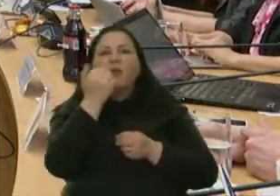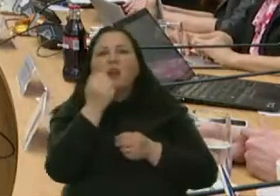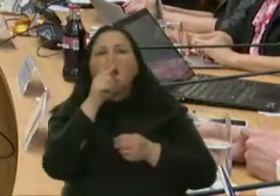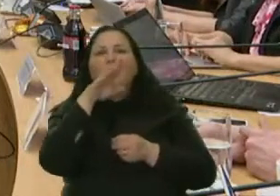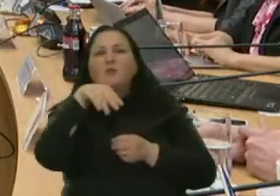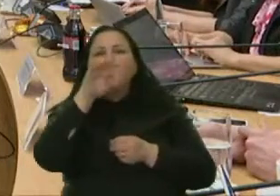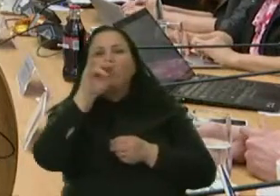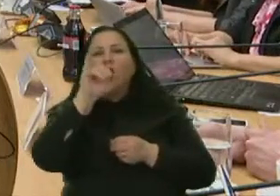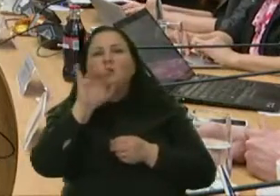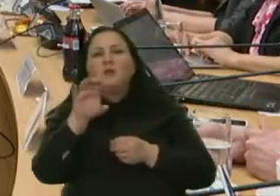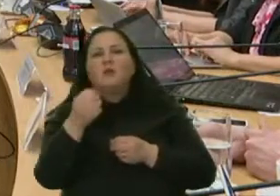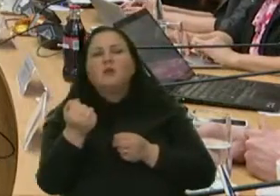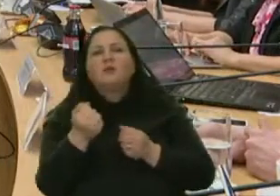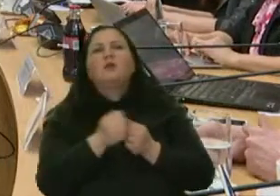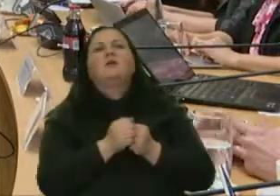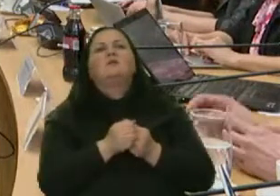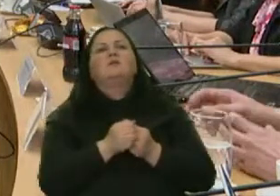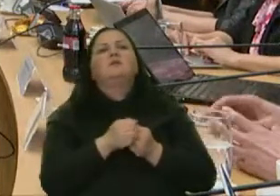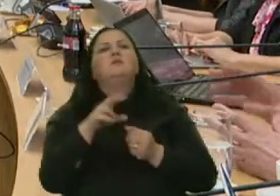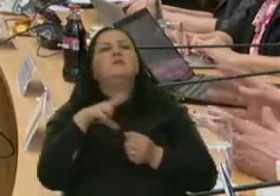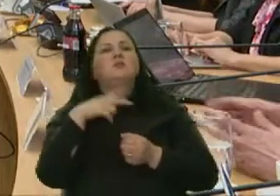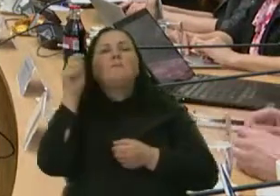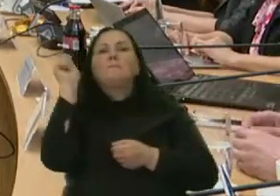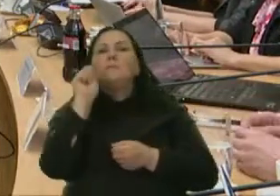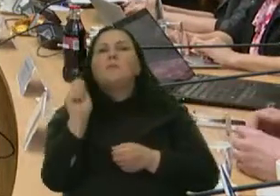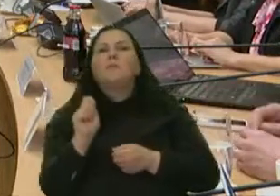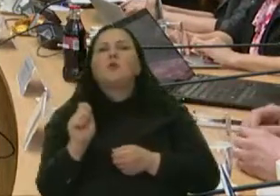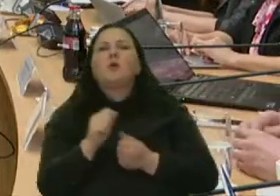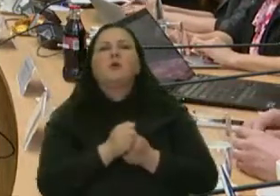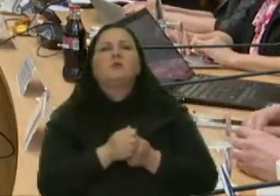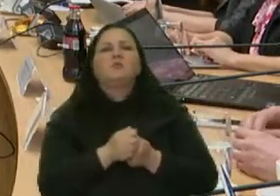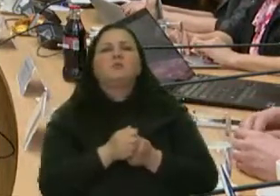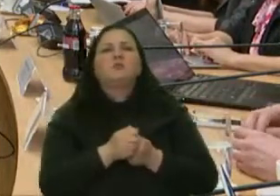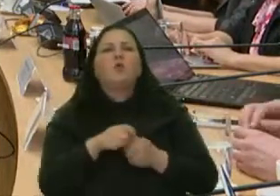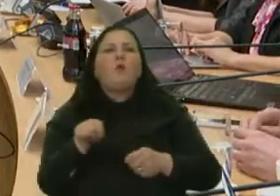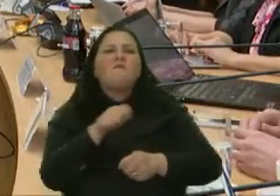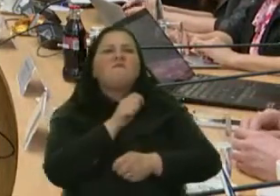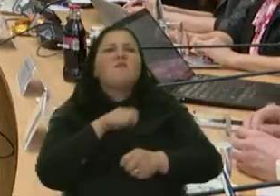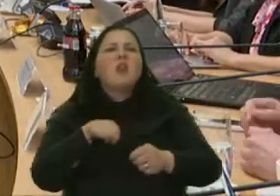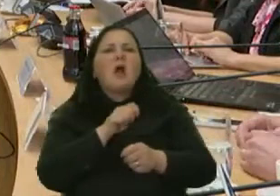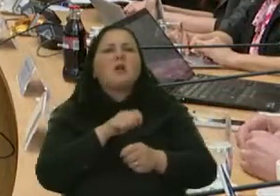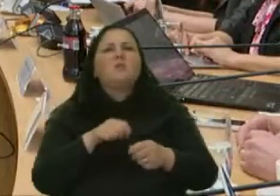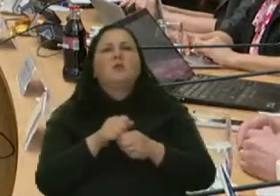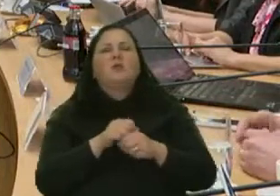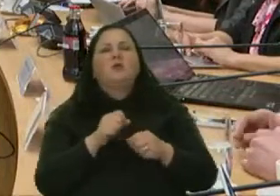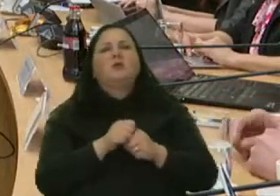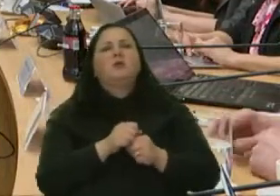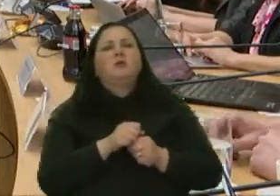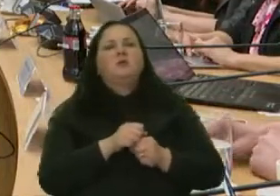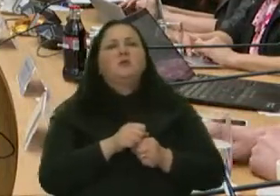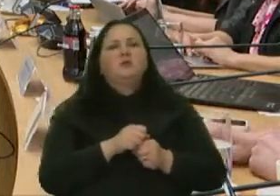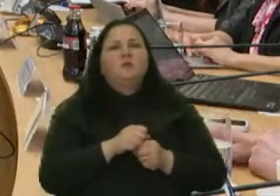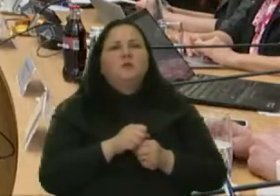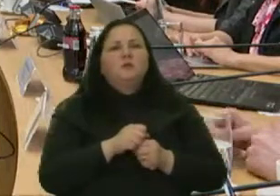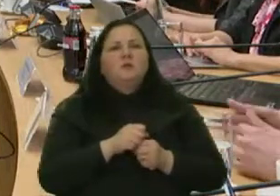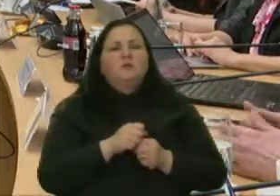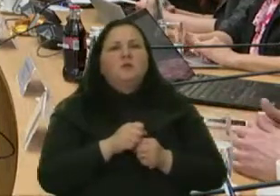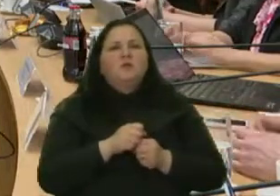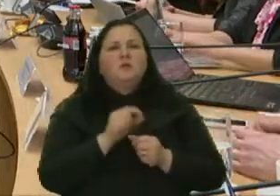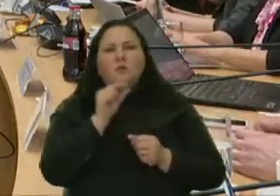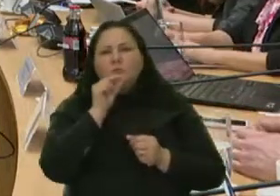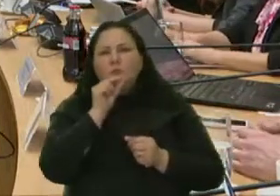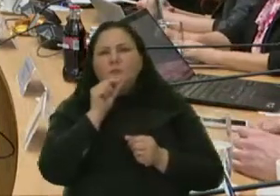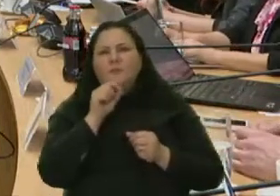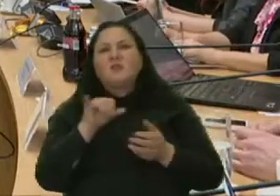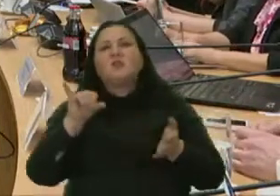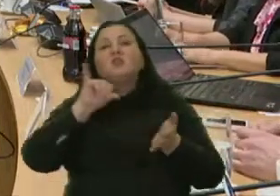Transilvania este Filarmonica este proiectul cu Filarmonica și cu sunteți un pic așa într o eroare